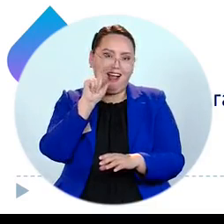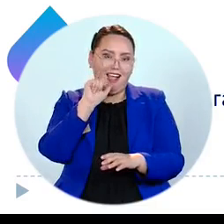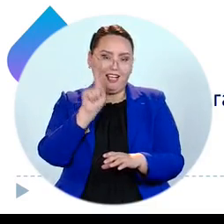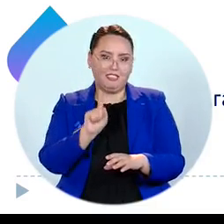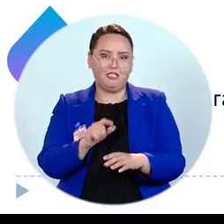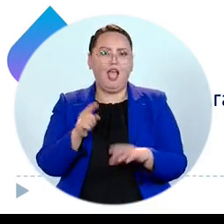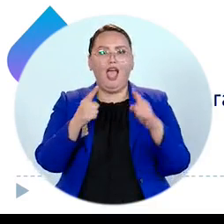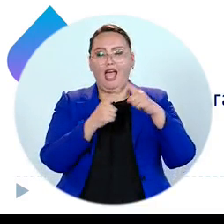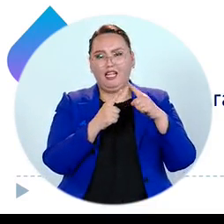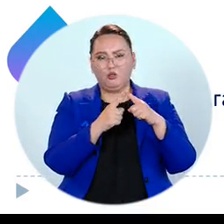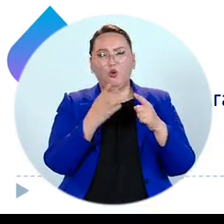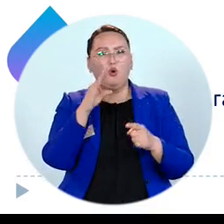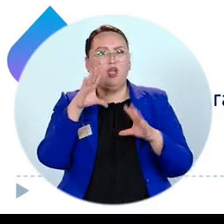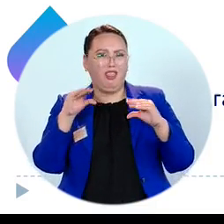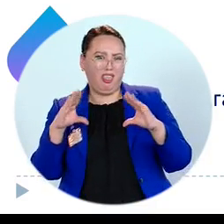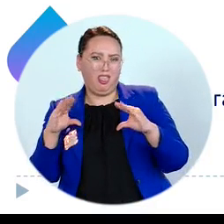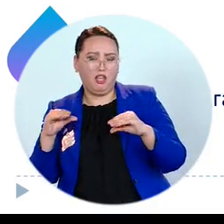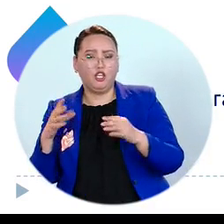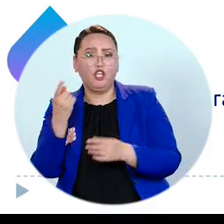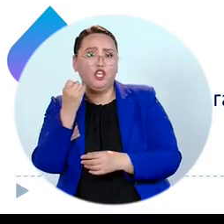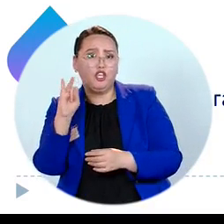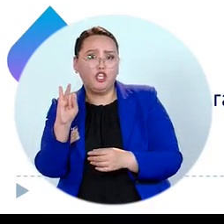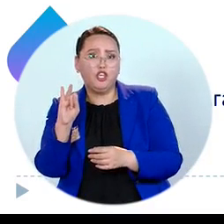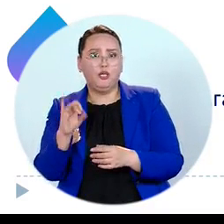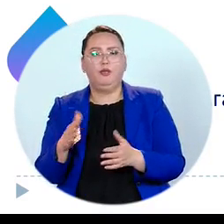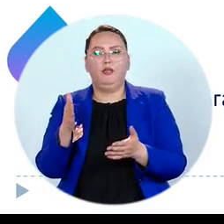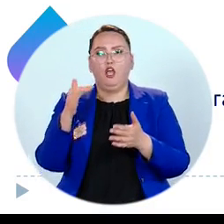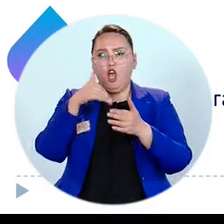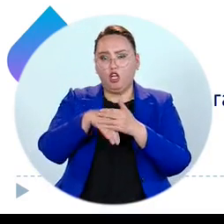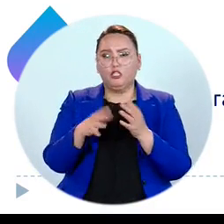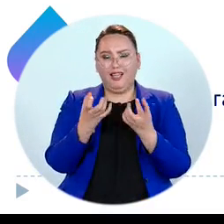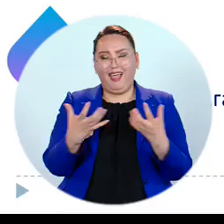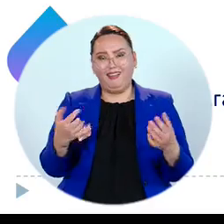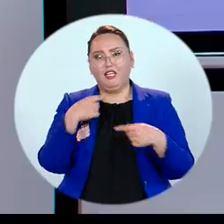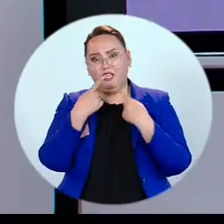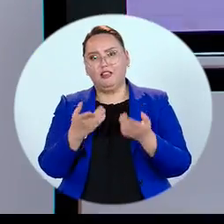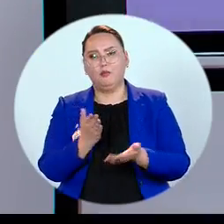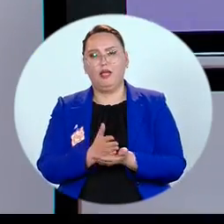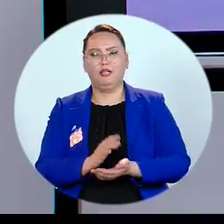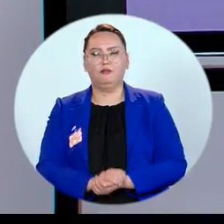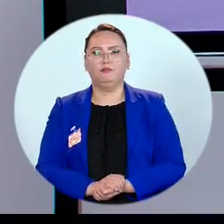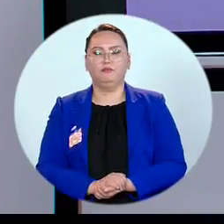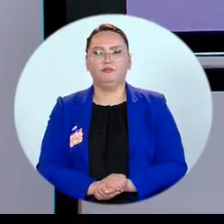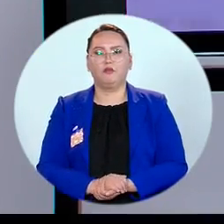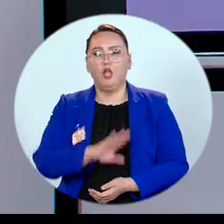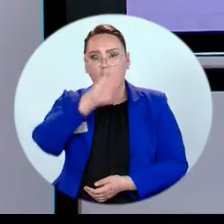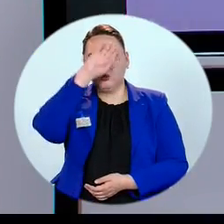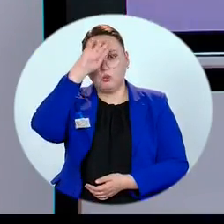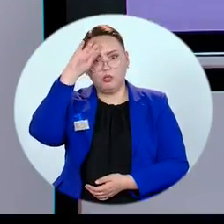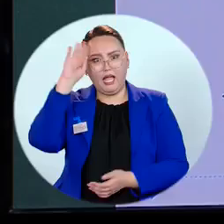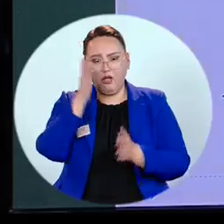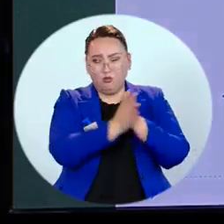སྡོན བ པའི